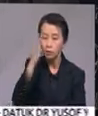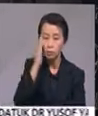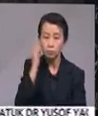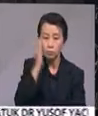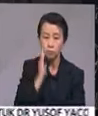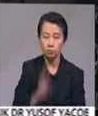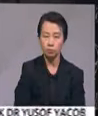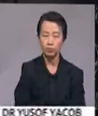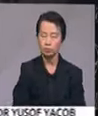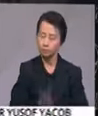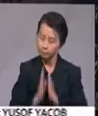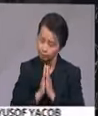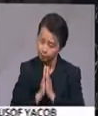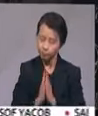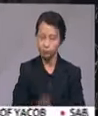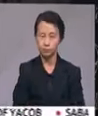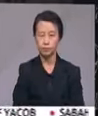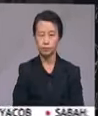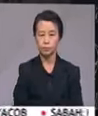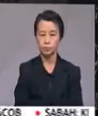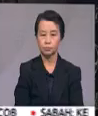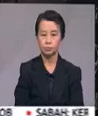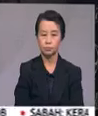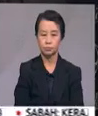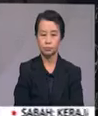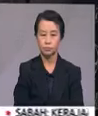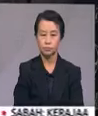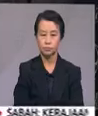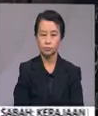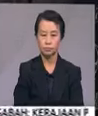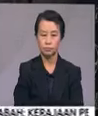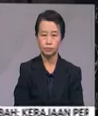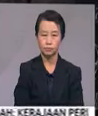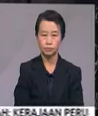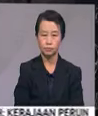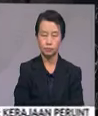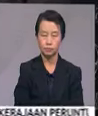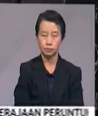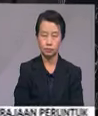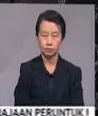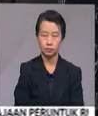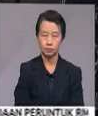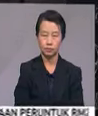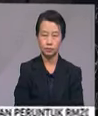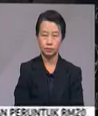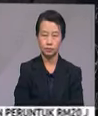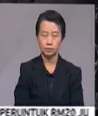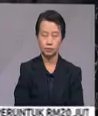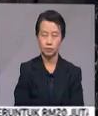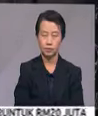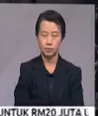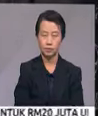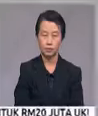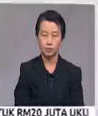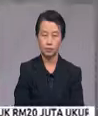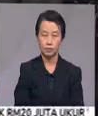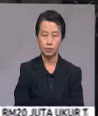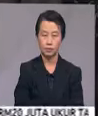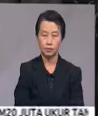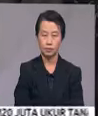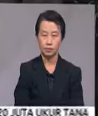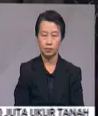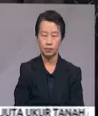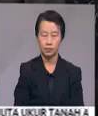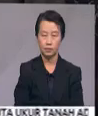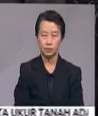ஜுபீர். வணக்கம் வாங்க, எப்படி இருக்கீங்க? நல்லா இருக்கு, நீங்க எப்படி இருக்கீங்க? நான் நல்லா இருக்கேன். முதல்ல உங்களுக்கு தேசிய தின வாழ்த்துக்கள். உங்களுக்கும் நான் தேசிய தின வாழ்த்துக்கள். எப்படி